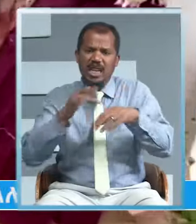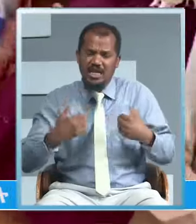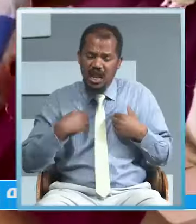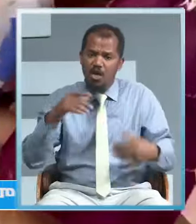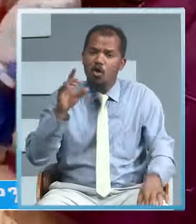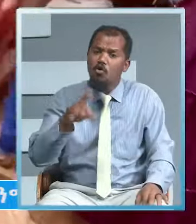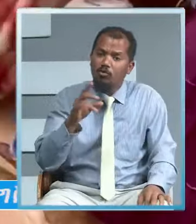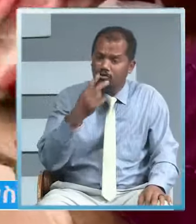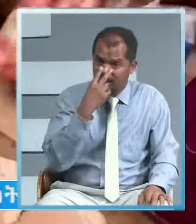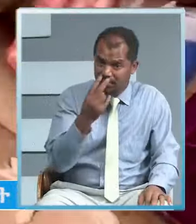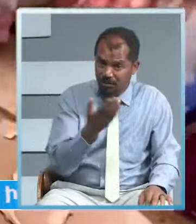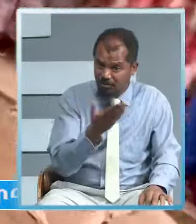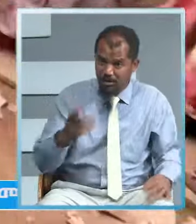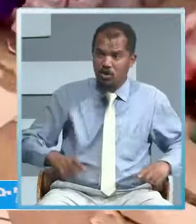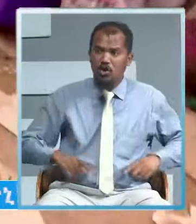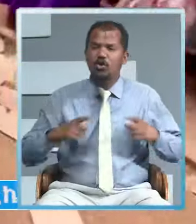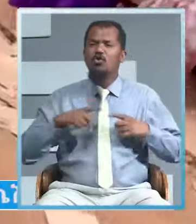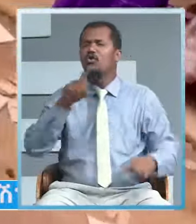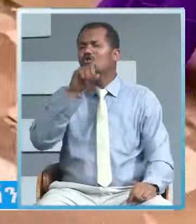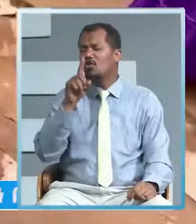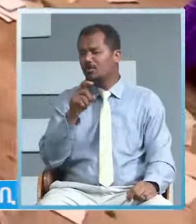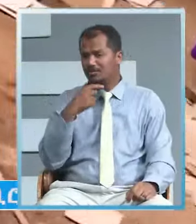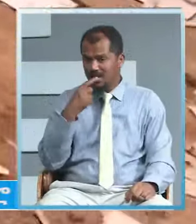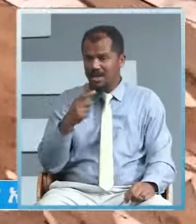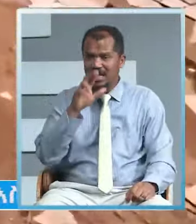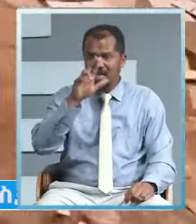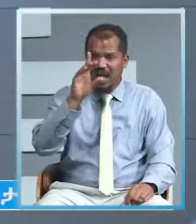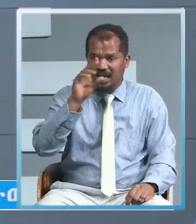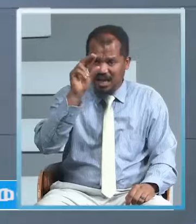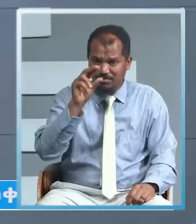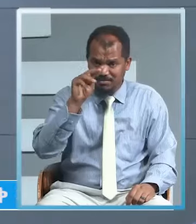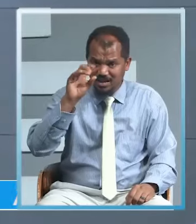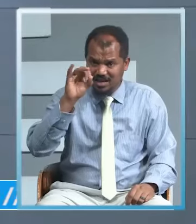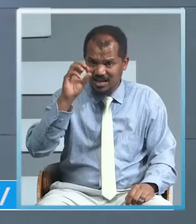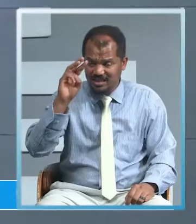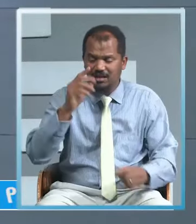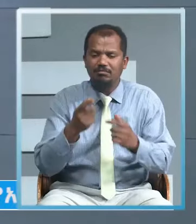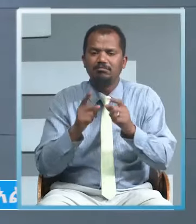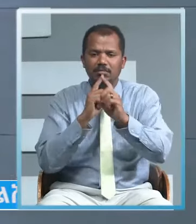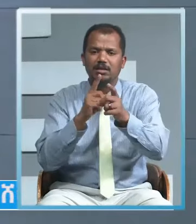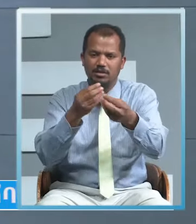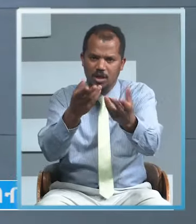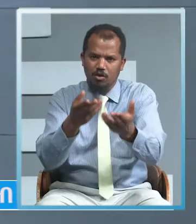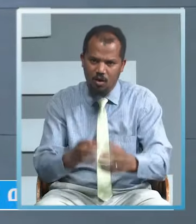ኮሚሽኑ የተመለከተው ነገር ይኖር ይሆን ወይ ብለን የጠየቅናቸው ራኬብ መሰለ ተከታዩ ምላሽ